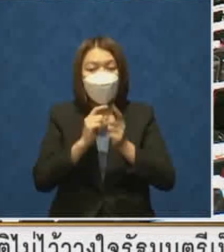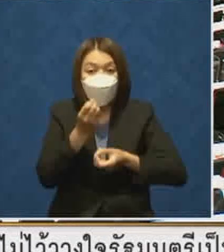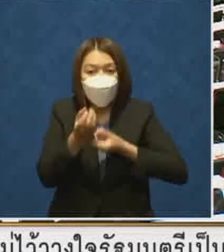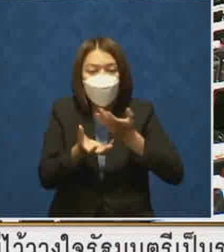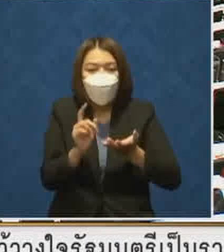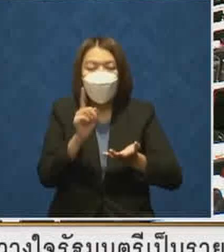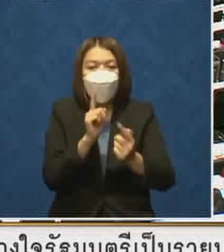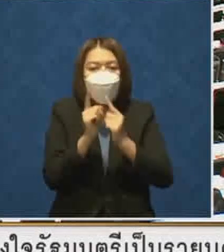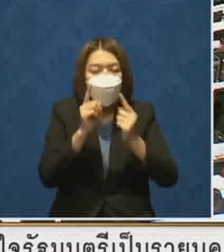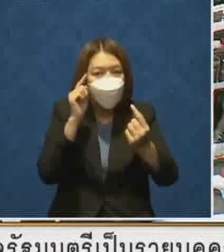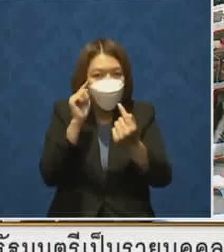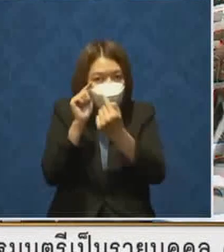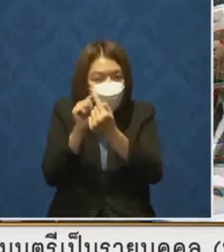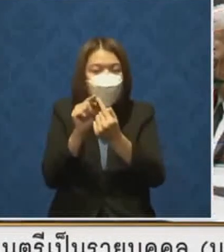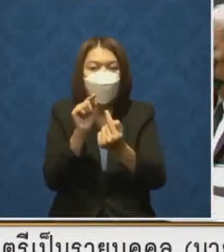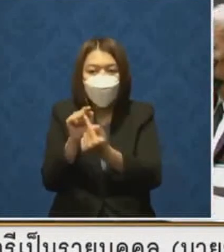คำพูดกันเอง